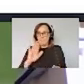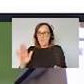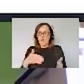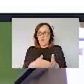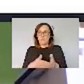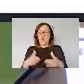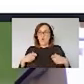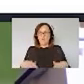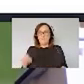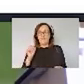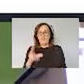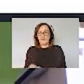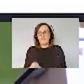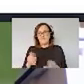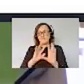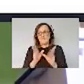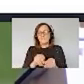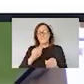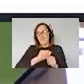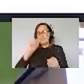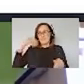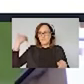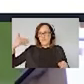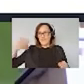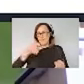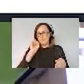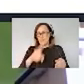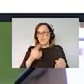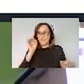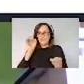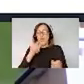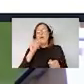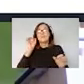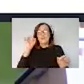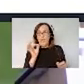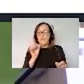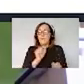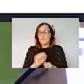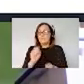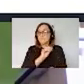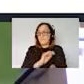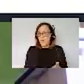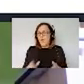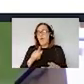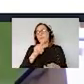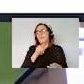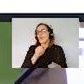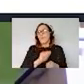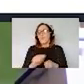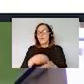osobowe. Wszystko jest też w prezentacji i Skype jest bezpłatny. Ja pokazałam Państwu jakby bezpłatne opcje, to nie są